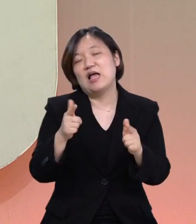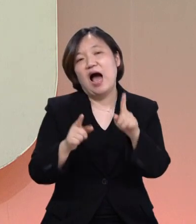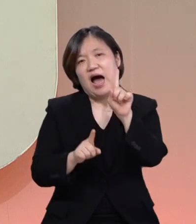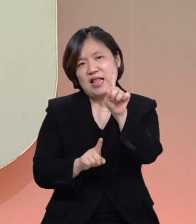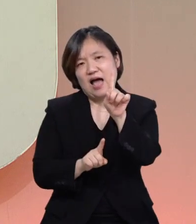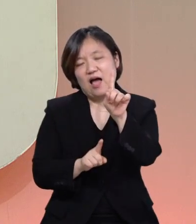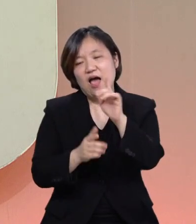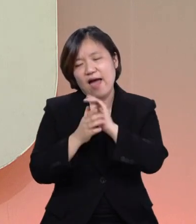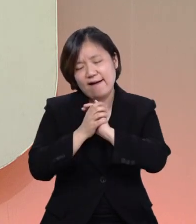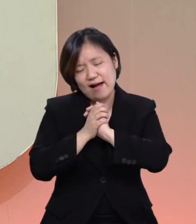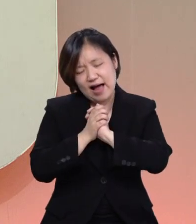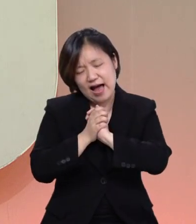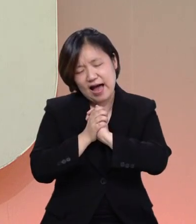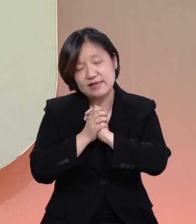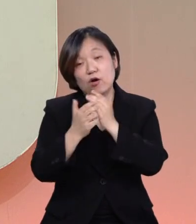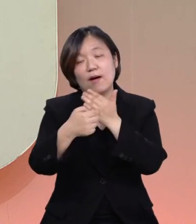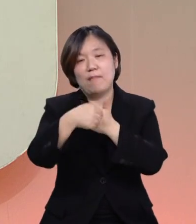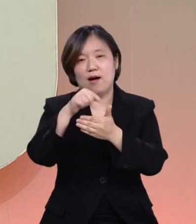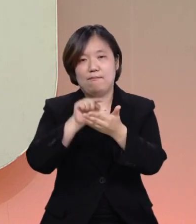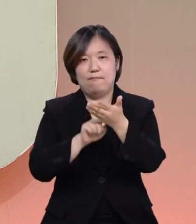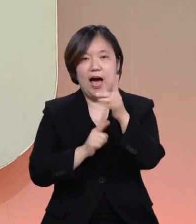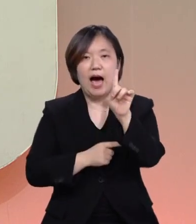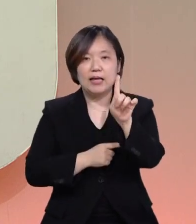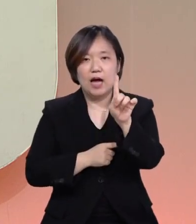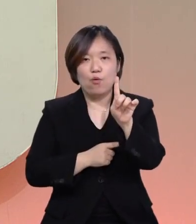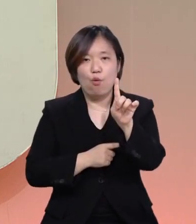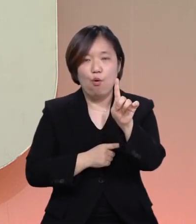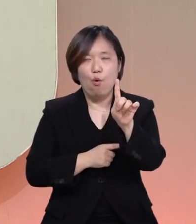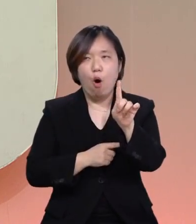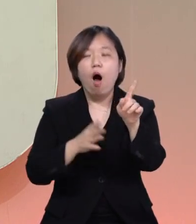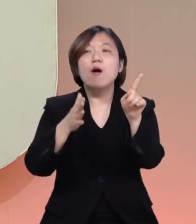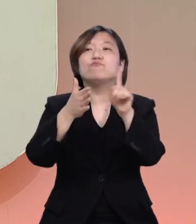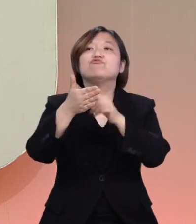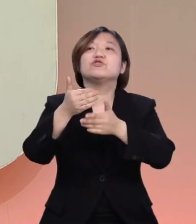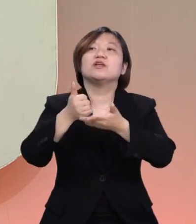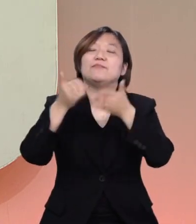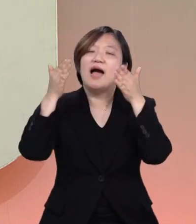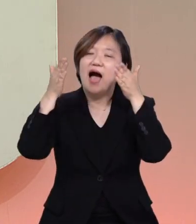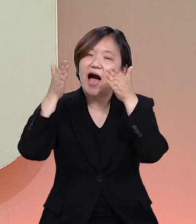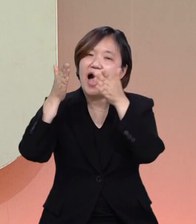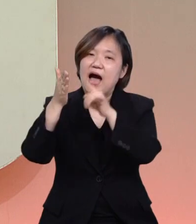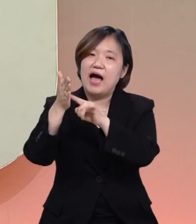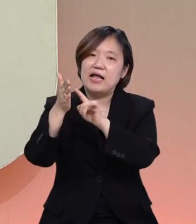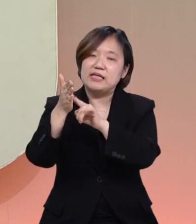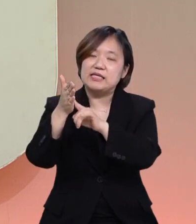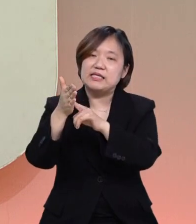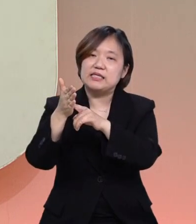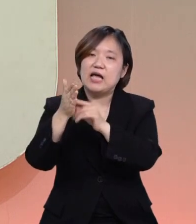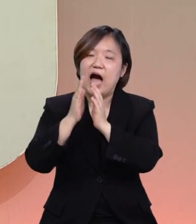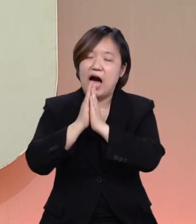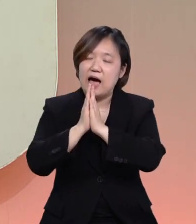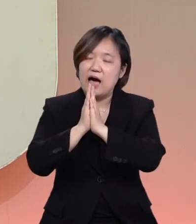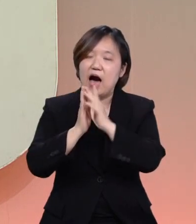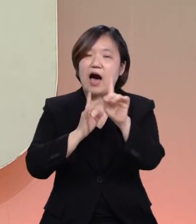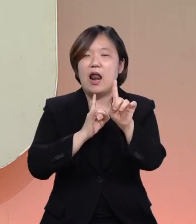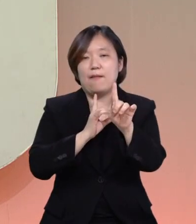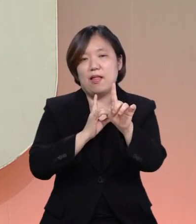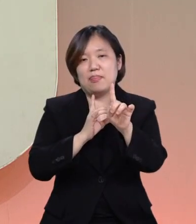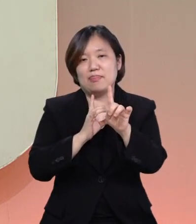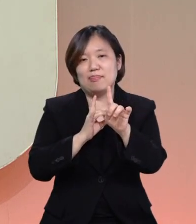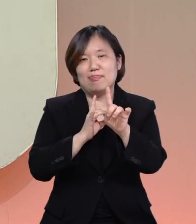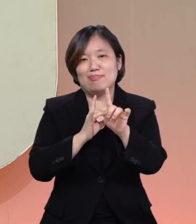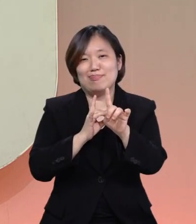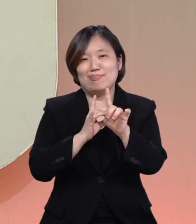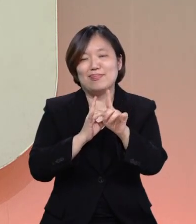간절하게 간절하게 정성스럽게 부처님을 향한 기도는 결국 하나로 통합니다 그래서 제가 우리